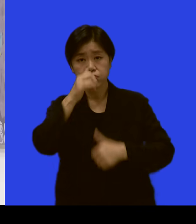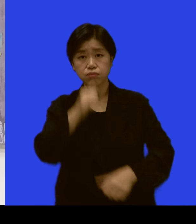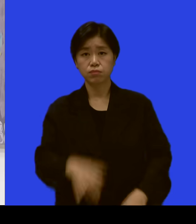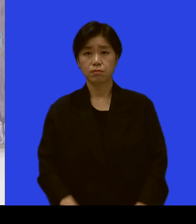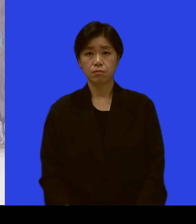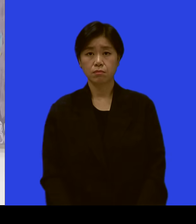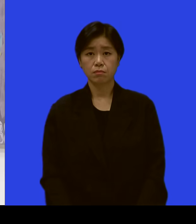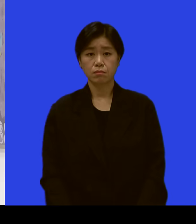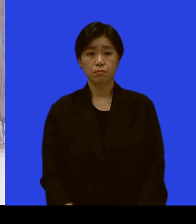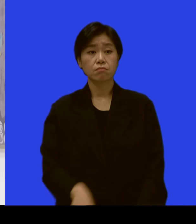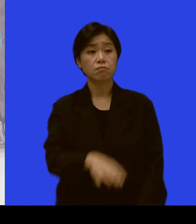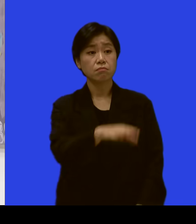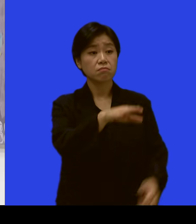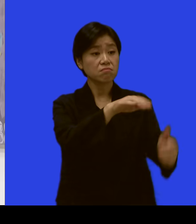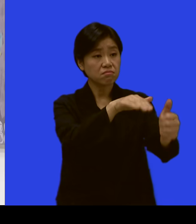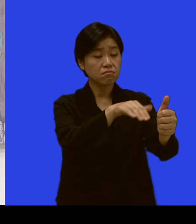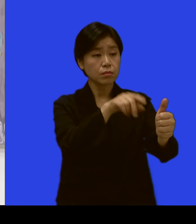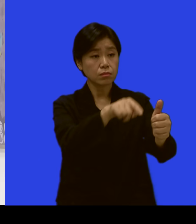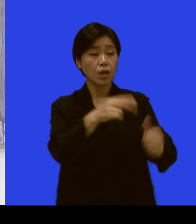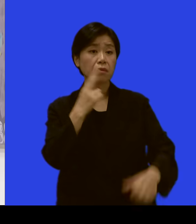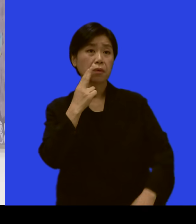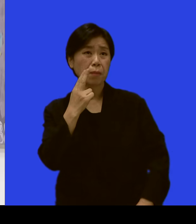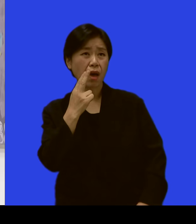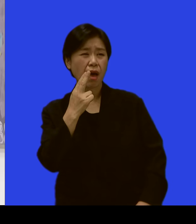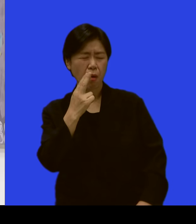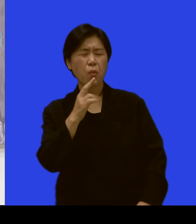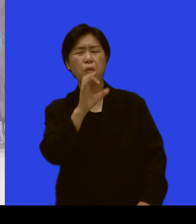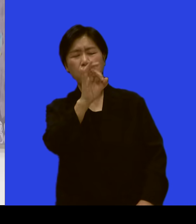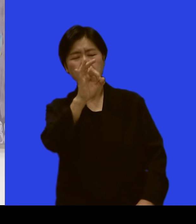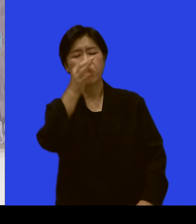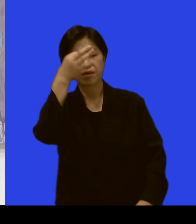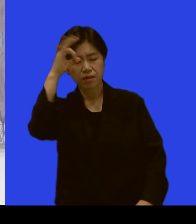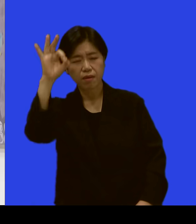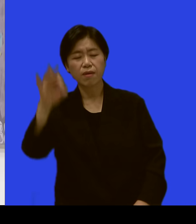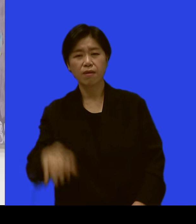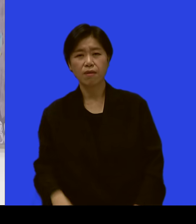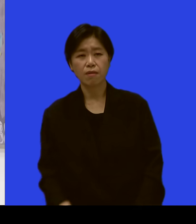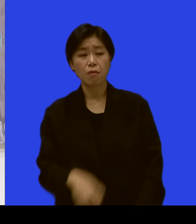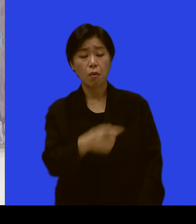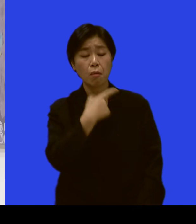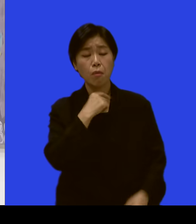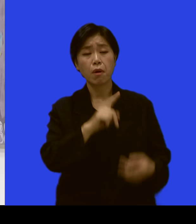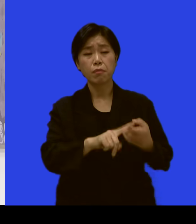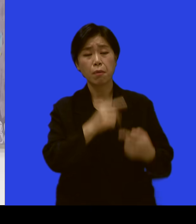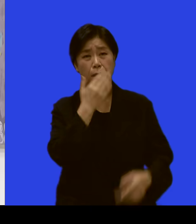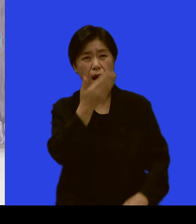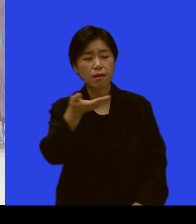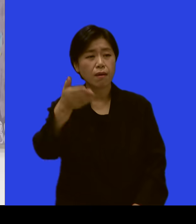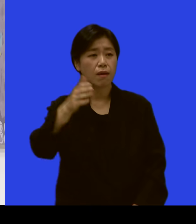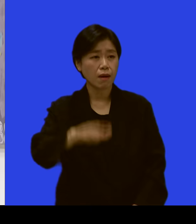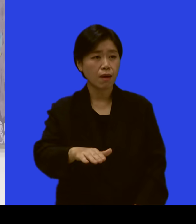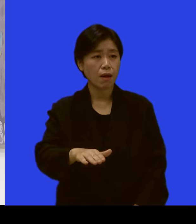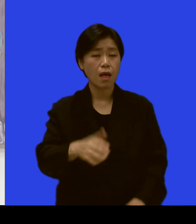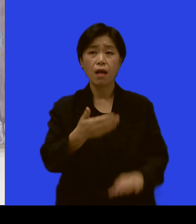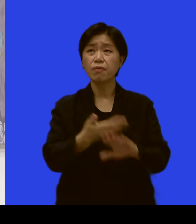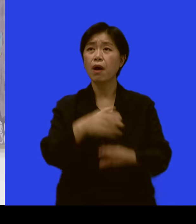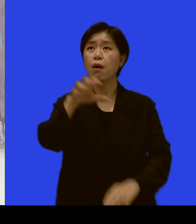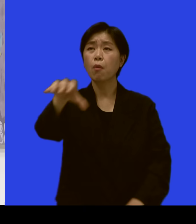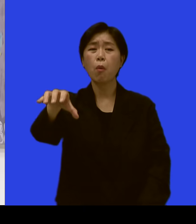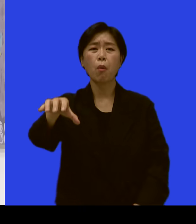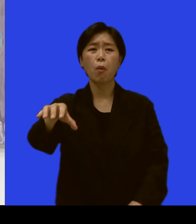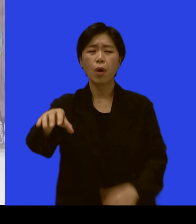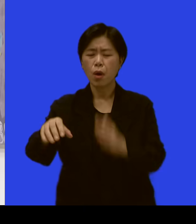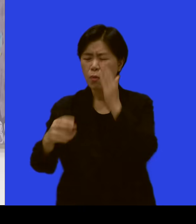너가 담배를 피는 거 인정한다. 필 수 있다. 뭐 기후식품이라고 생각할 수도 있지. 네, 그런데 네. 적어도 안 보이는 데 가서 그렇지.